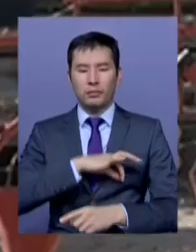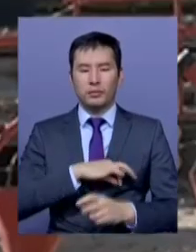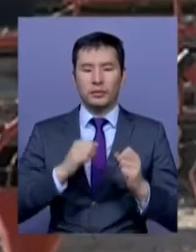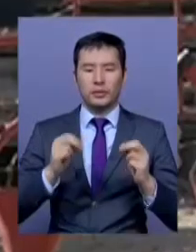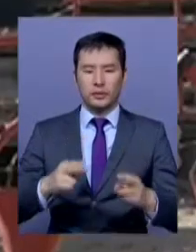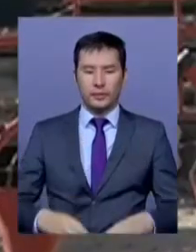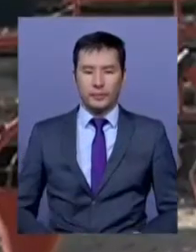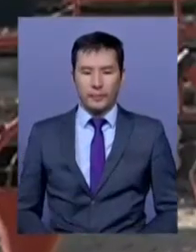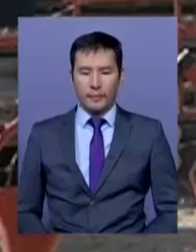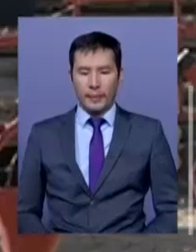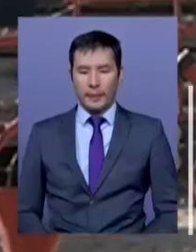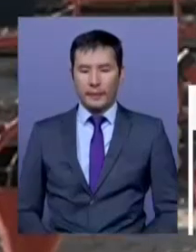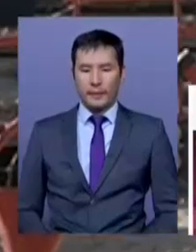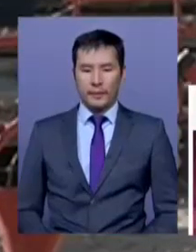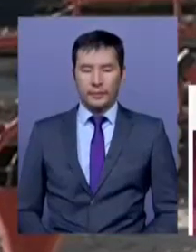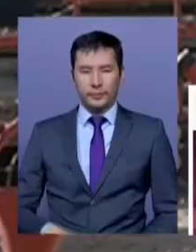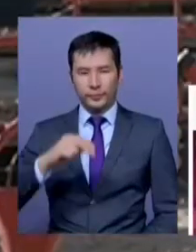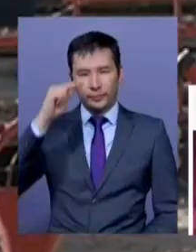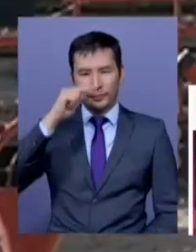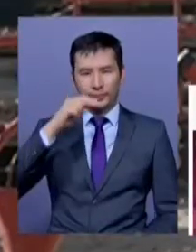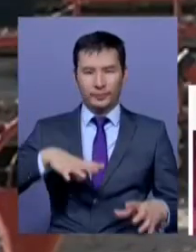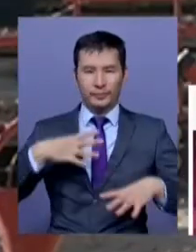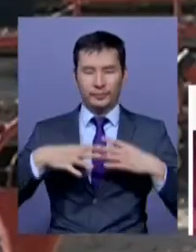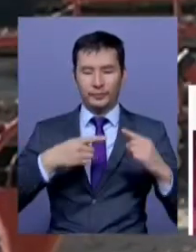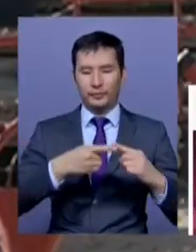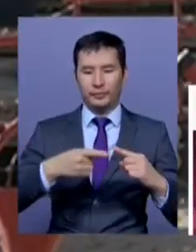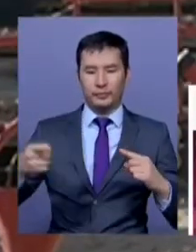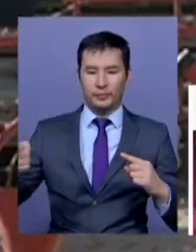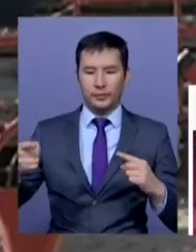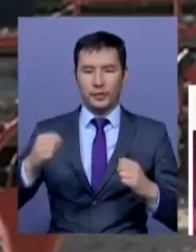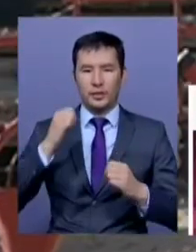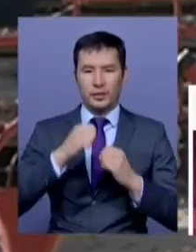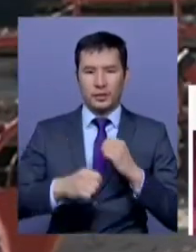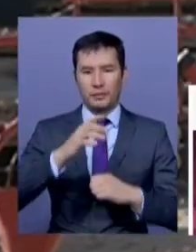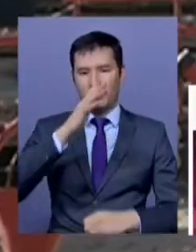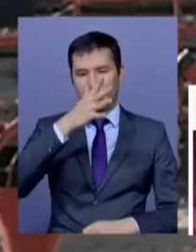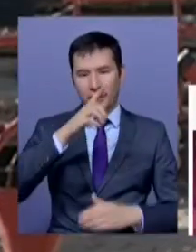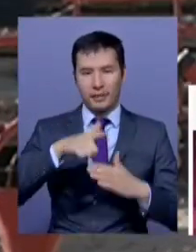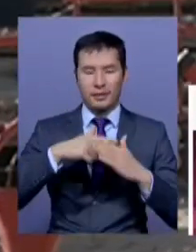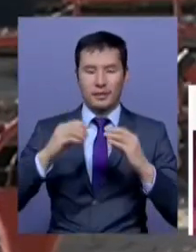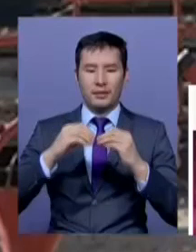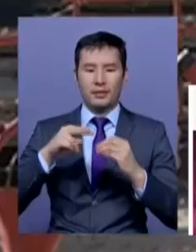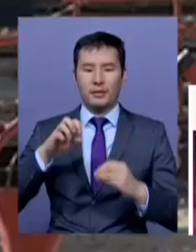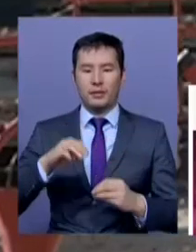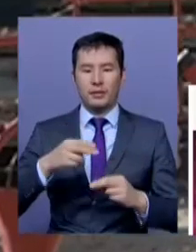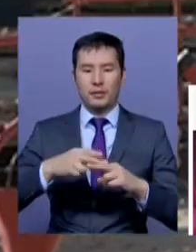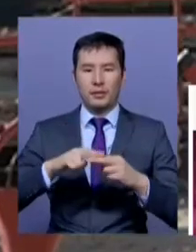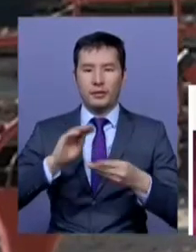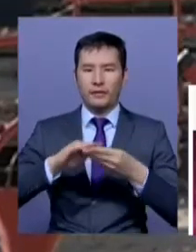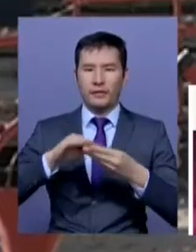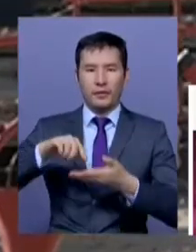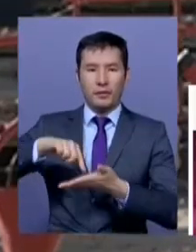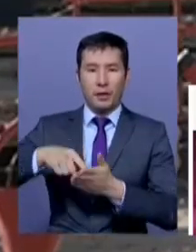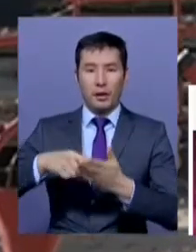у нас за период. Оқ-үйрету жаттығулары 5-10 жыл сайын ұйымдастырылады. Бұған дейін тұрақты бір жерде өтетін. Осы жылы